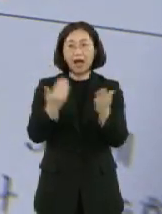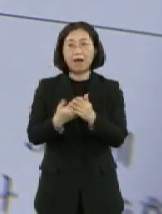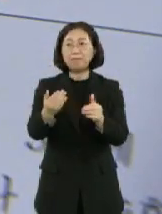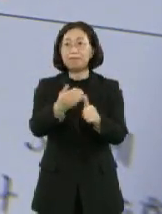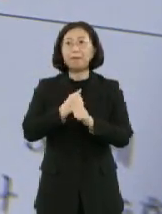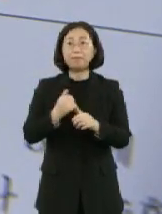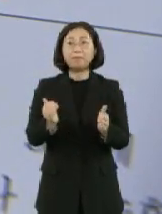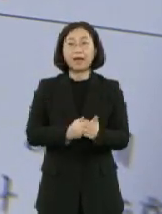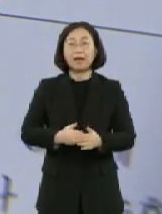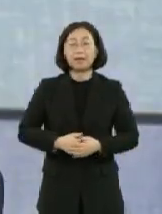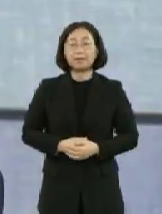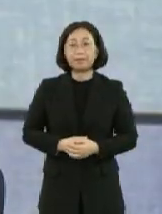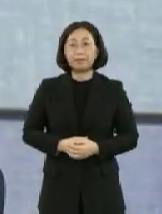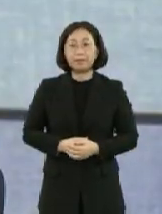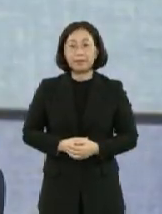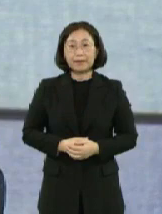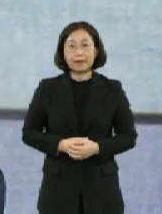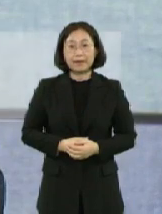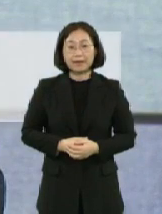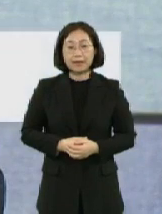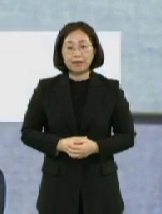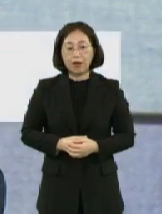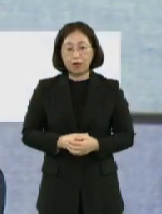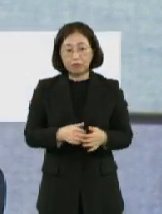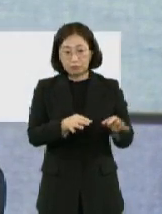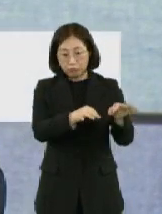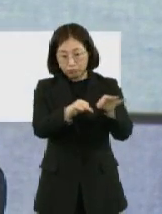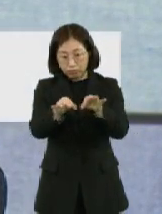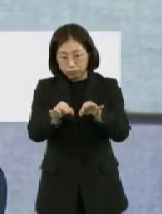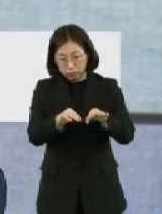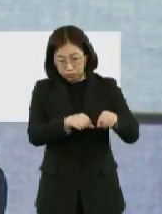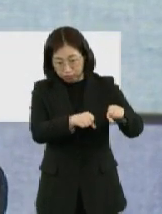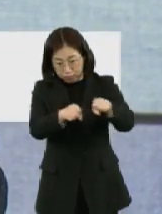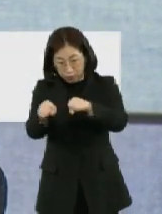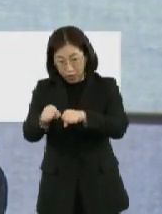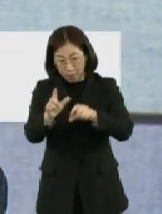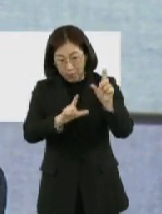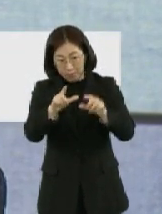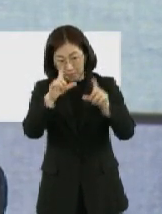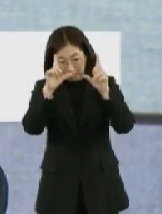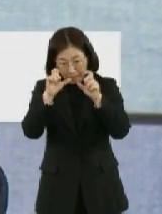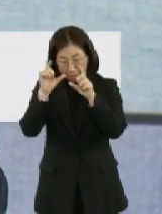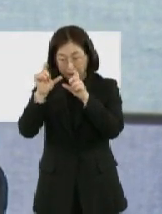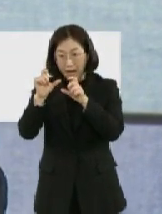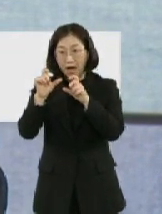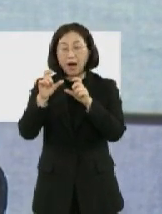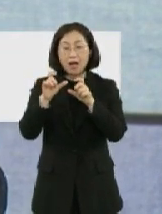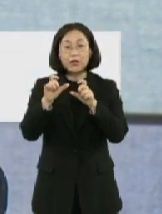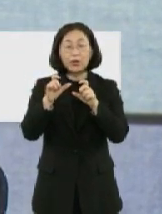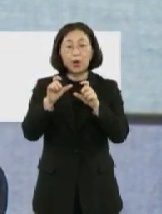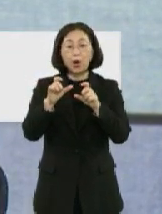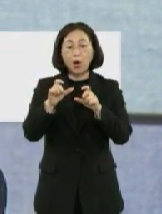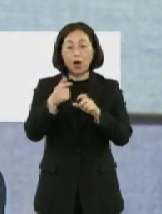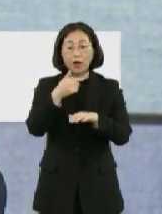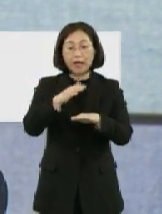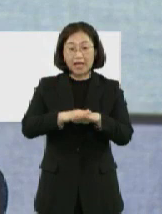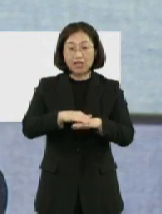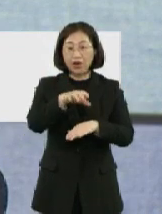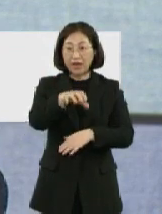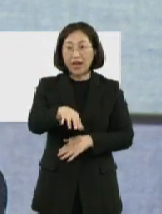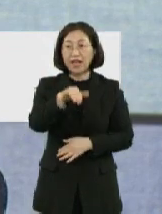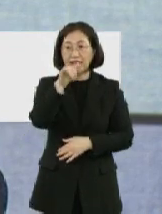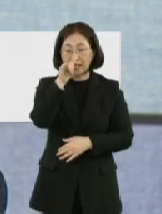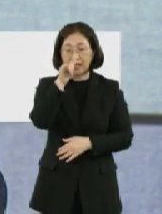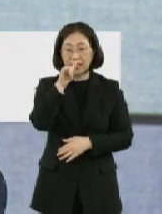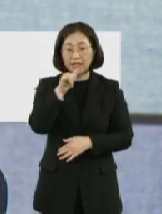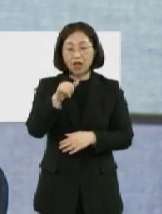검거했습니다. 이제 피의자들이 이제 지나가는 이제 장면을 이제 다 일일이 다 캡처를 해서 그걸 이제 대전 전역에 있는 이제 오토바이